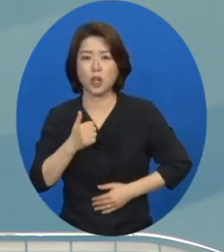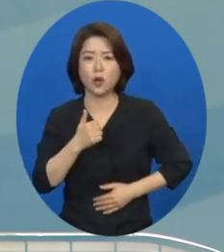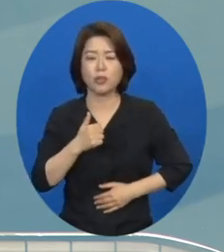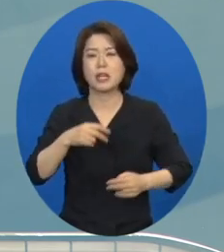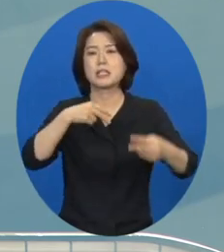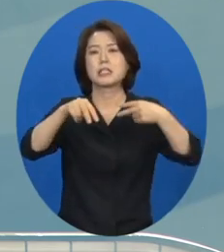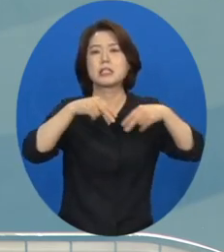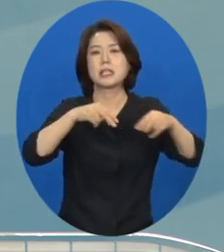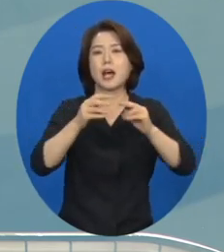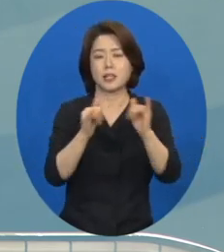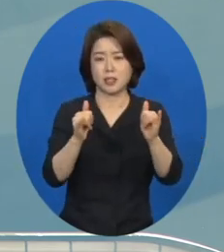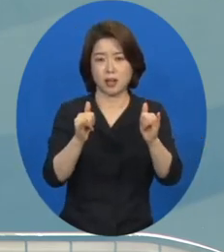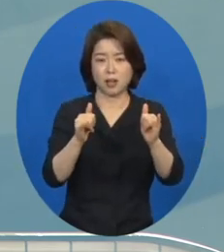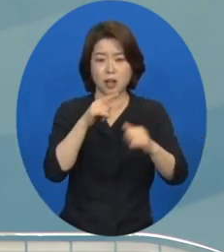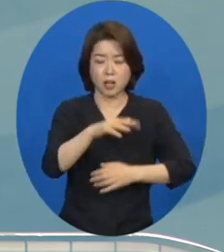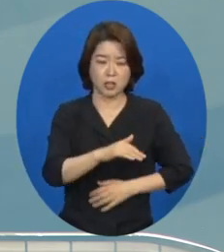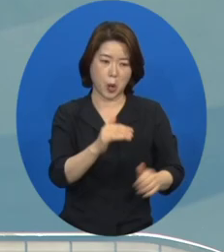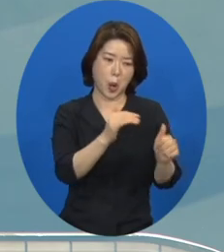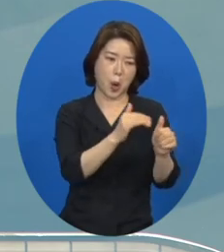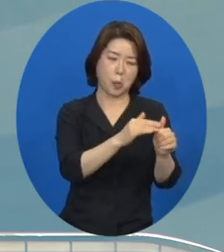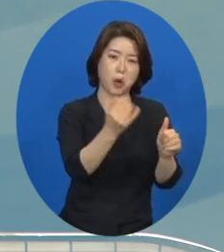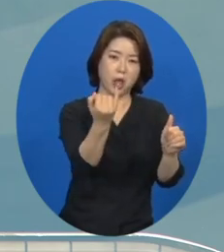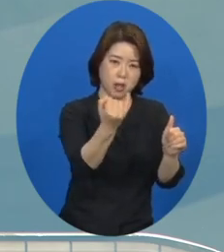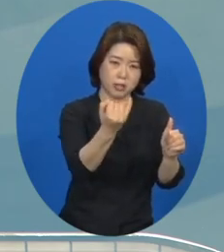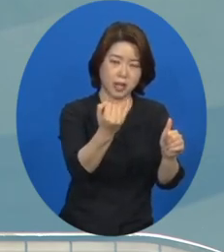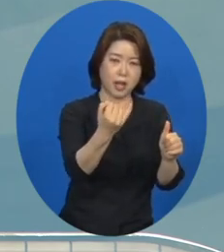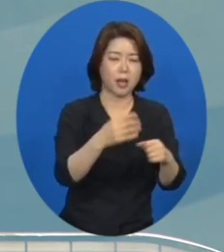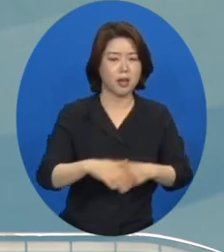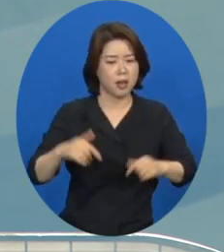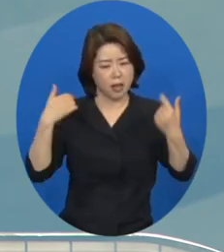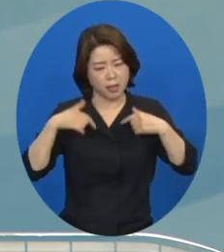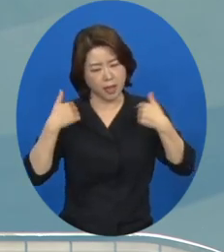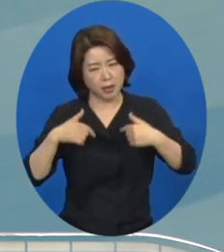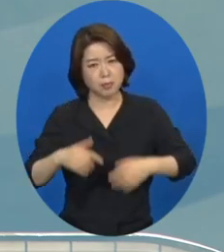그런데 그 블레셋 여인에게 날마다